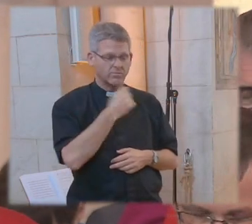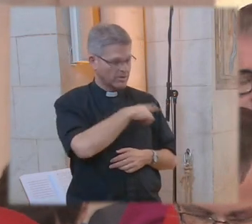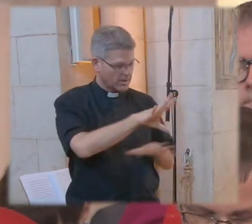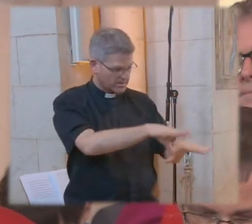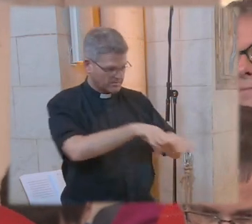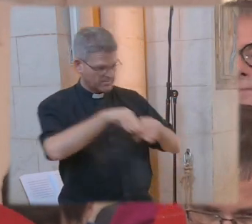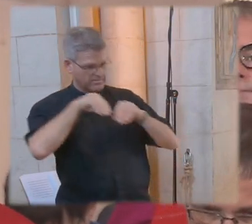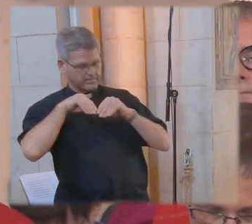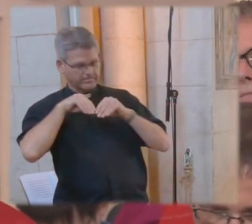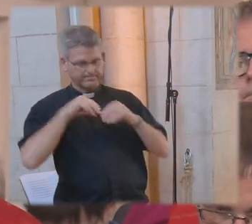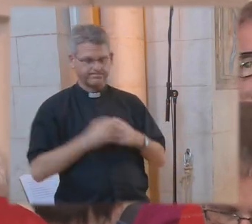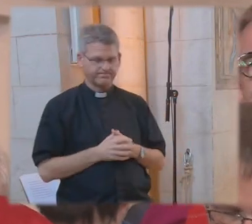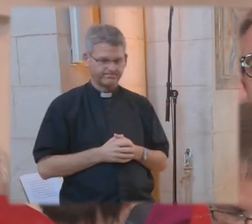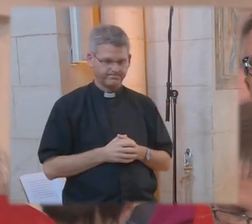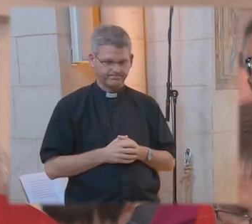ziehen.